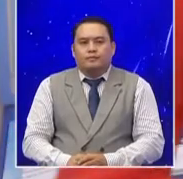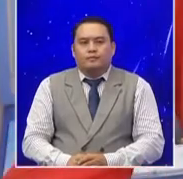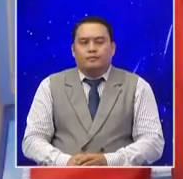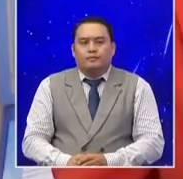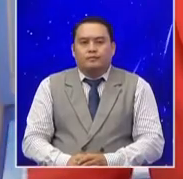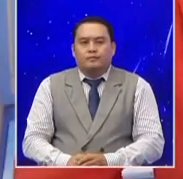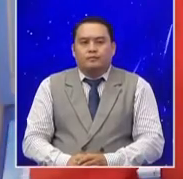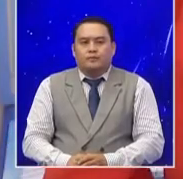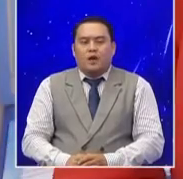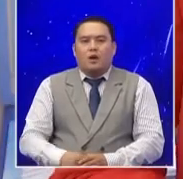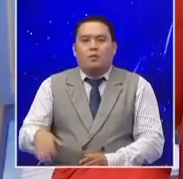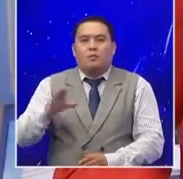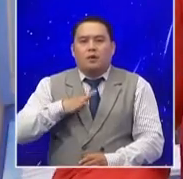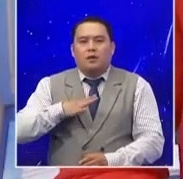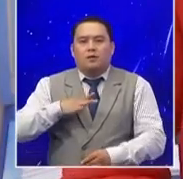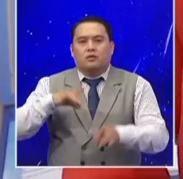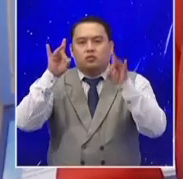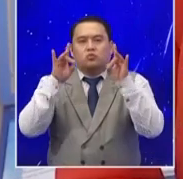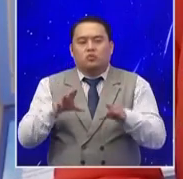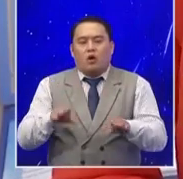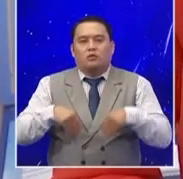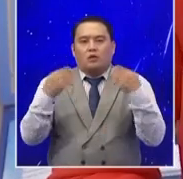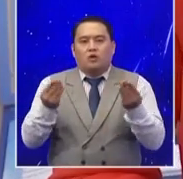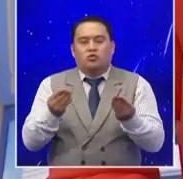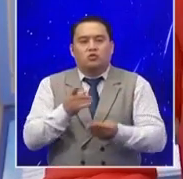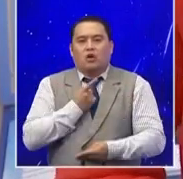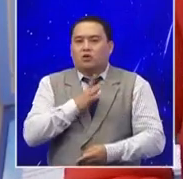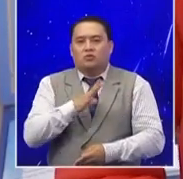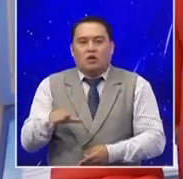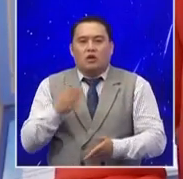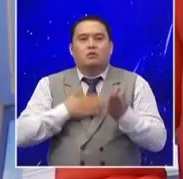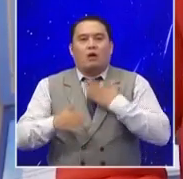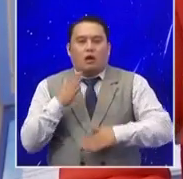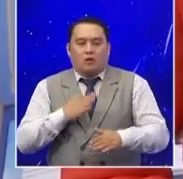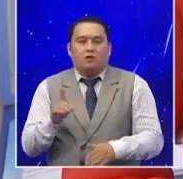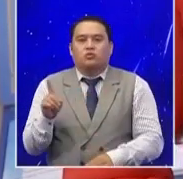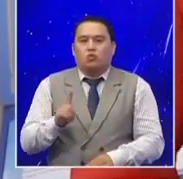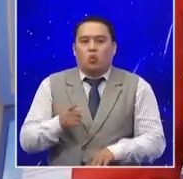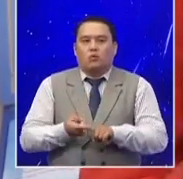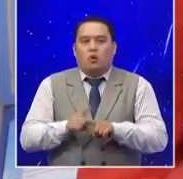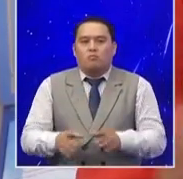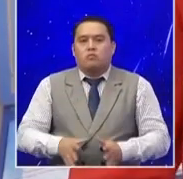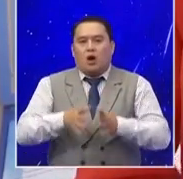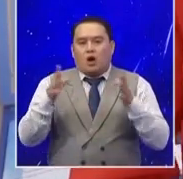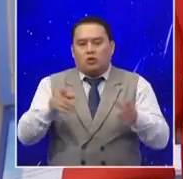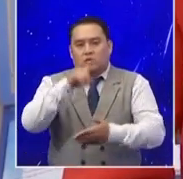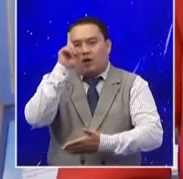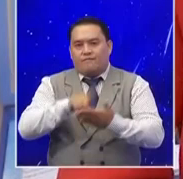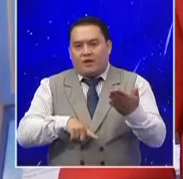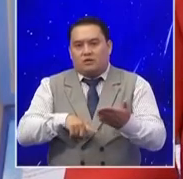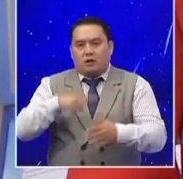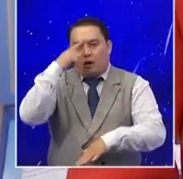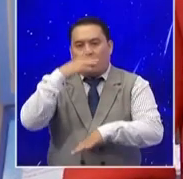Было полной неожиданностью получить эту должность. Я очень рада за такое большое, огромное доверие